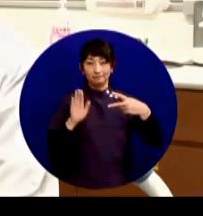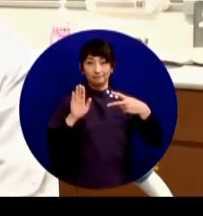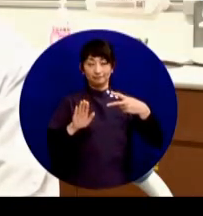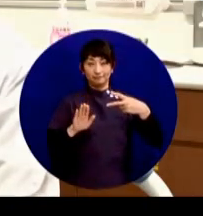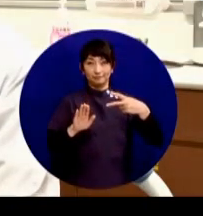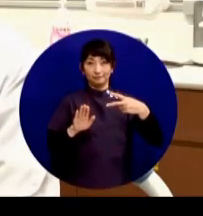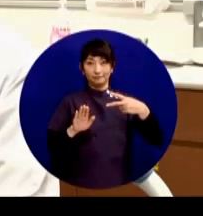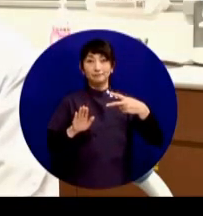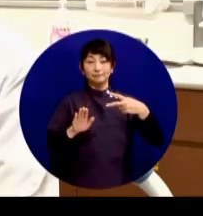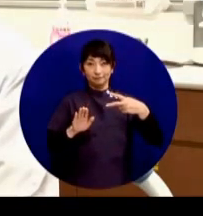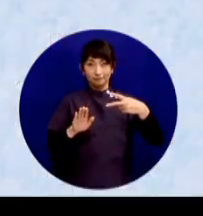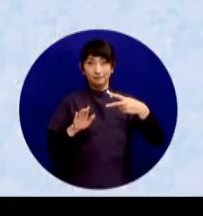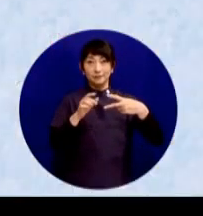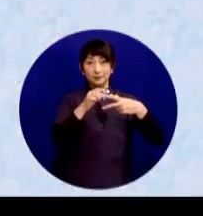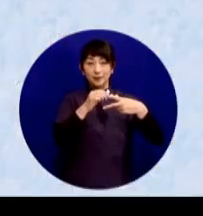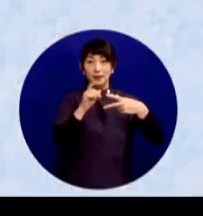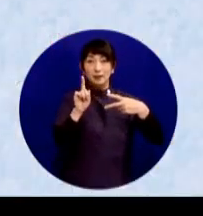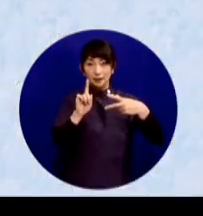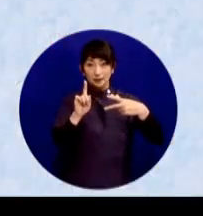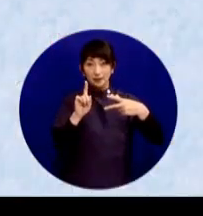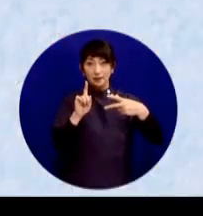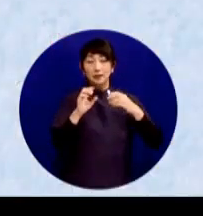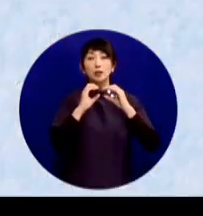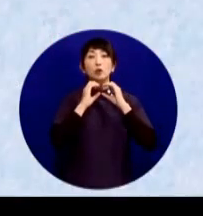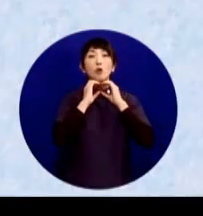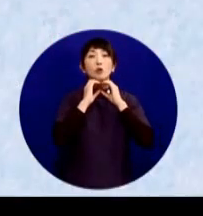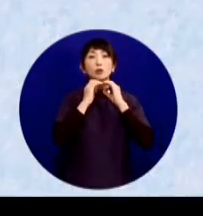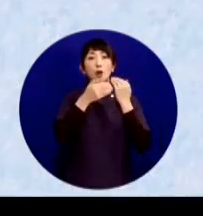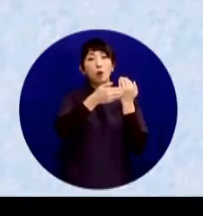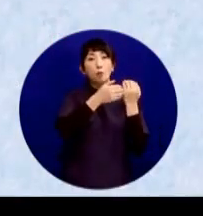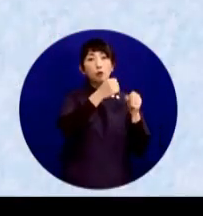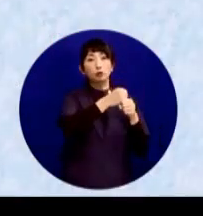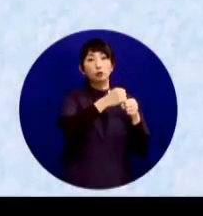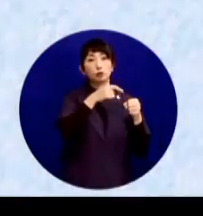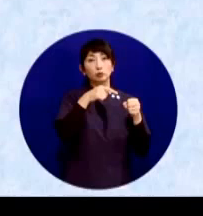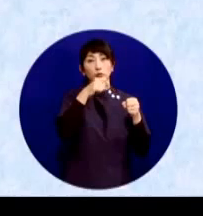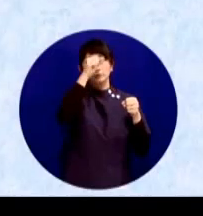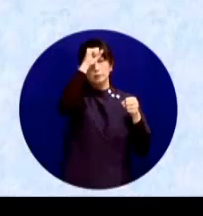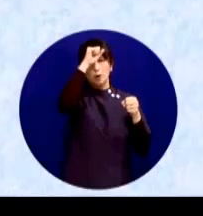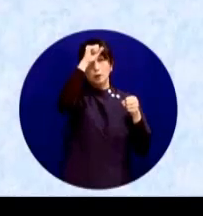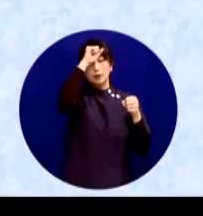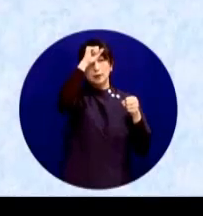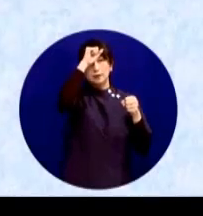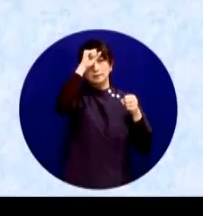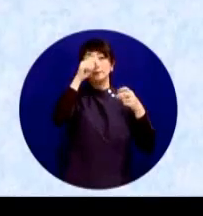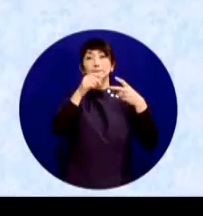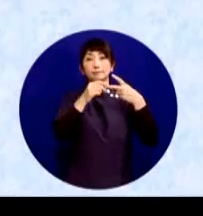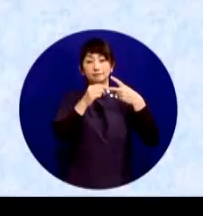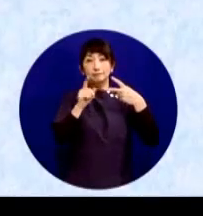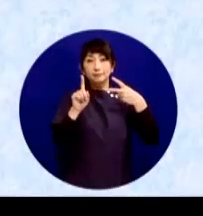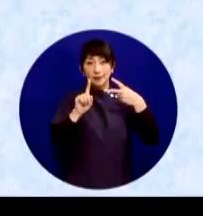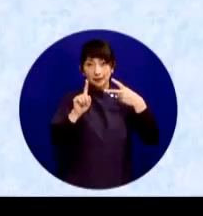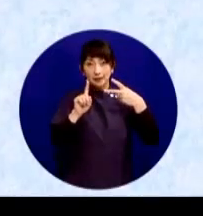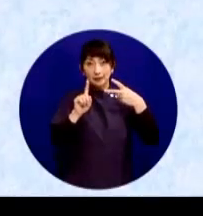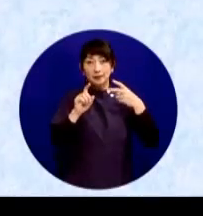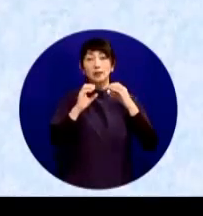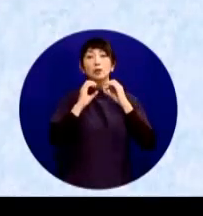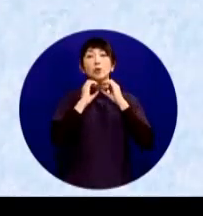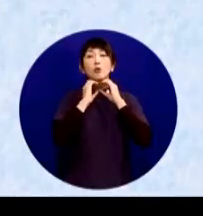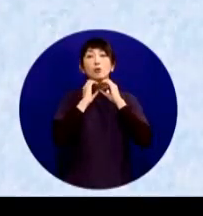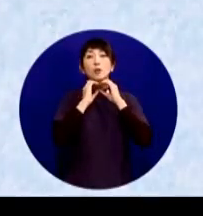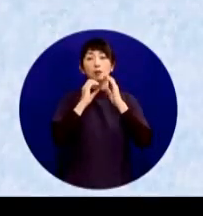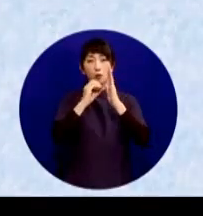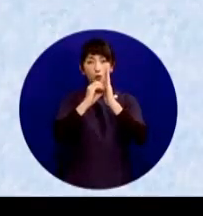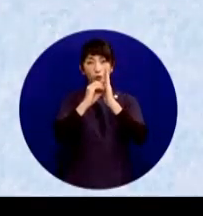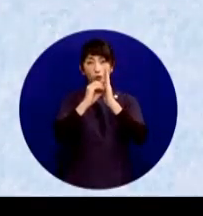く2種類に分けます。一つは甲状腺ホルモンの分泌異常による病気と、もう一つは甲状